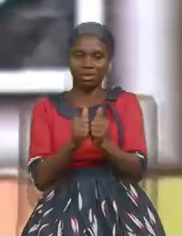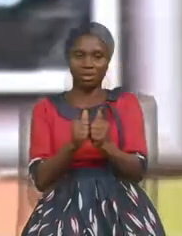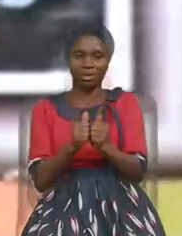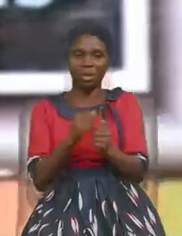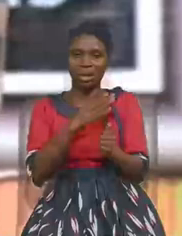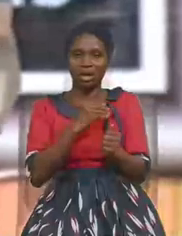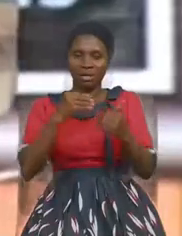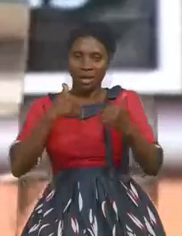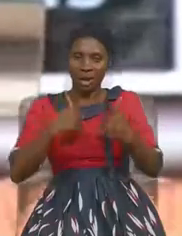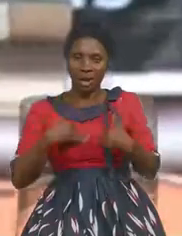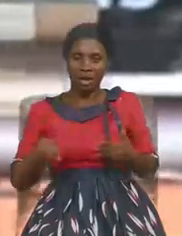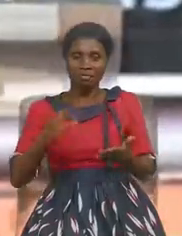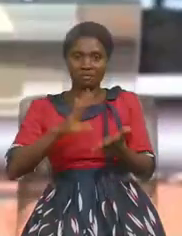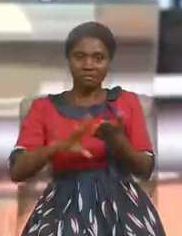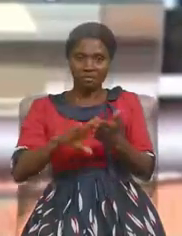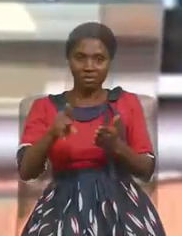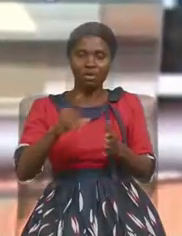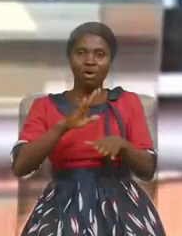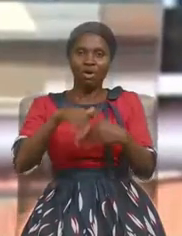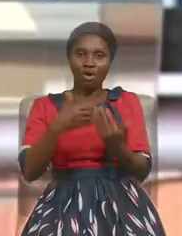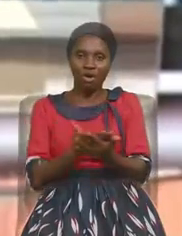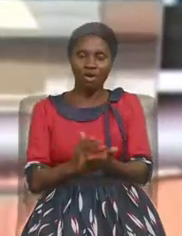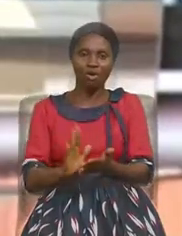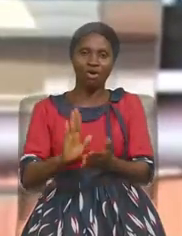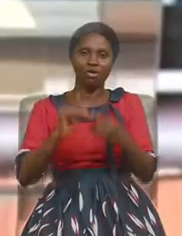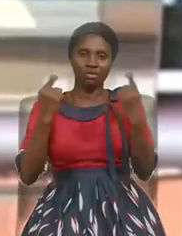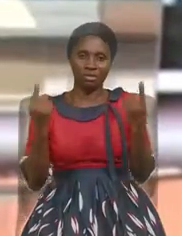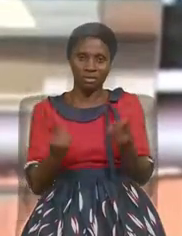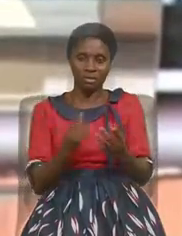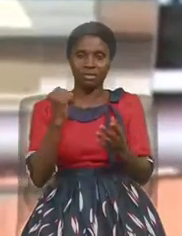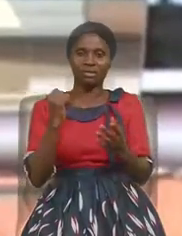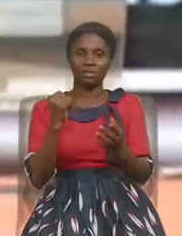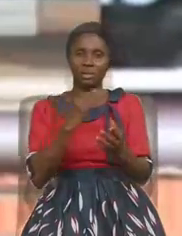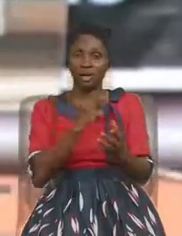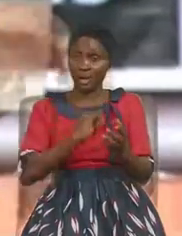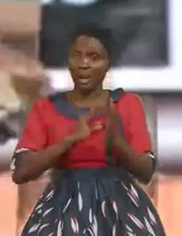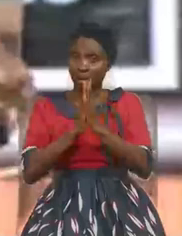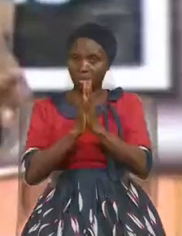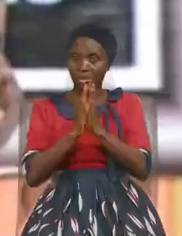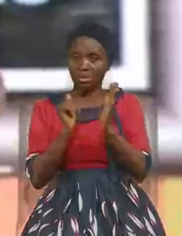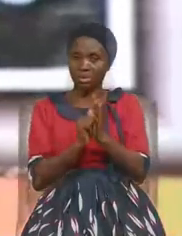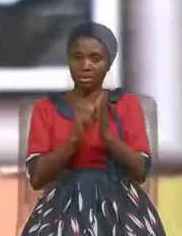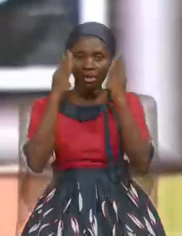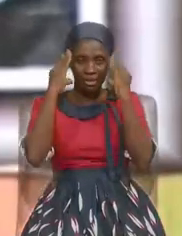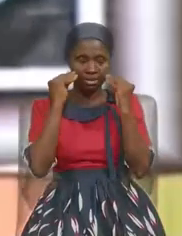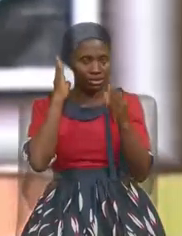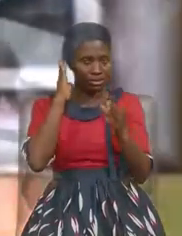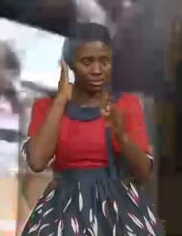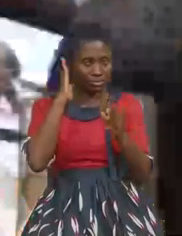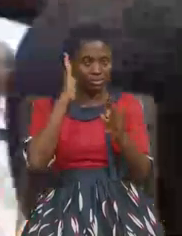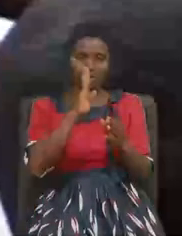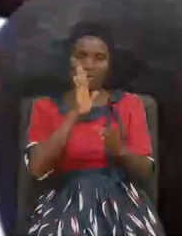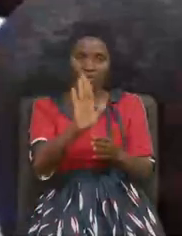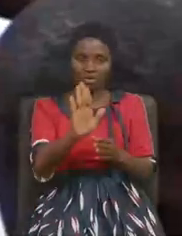nos offenses. Toutes nos offenses. Et je prie que cette expérience soit pour vous au nom de